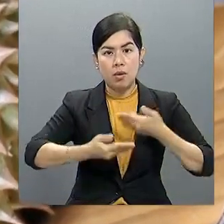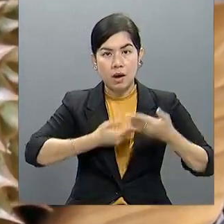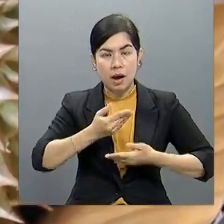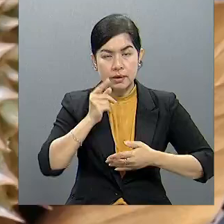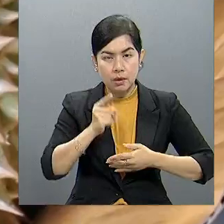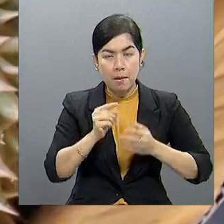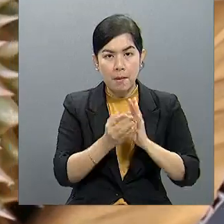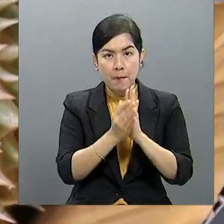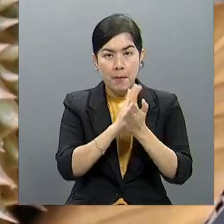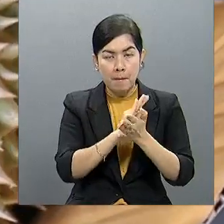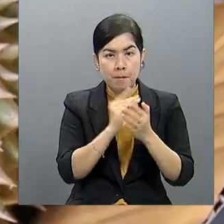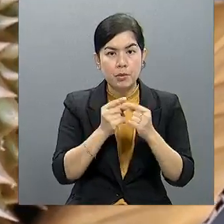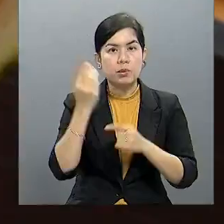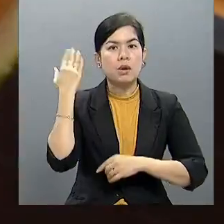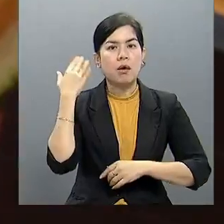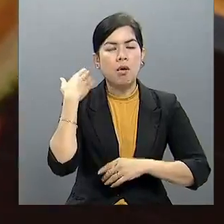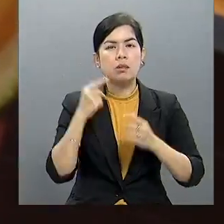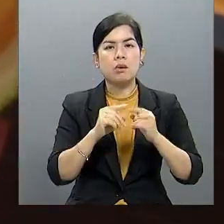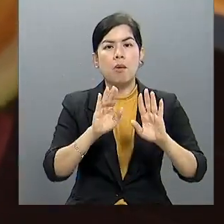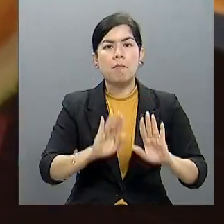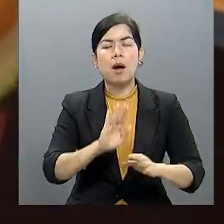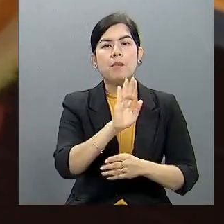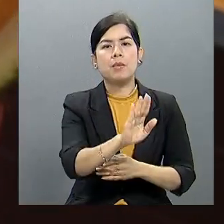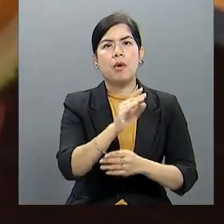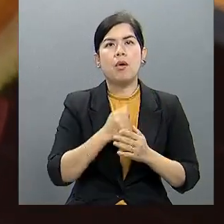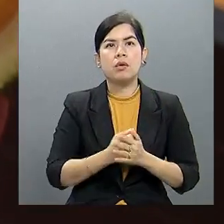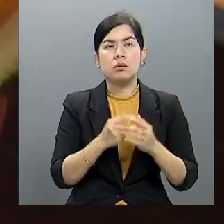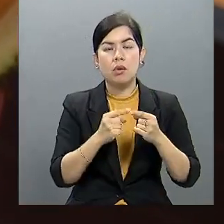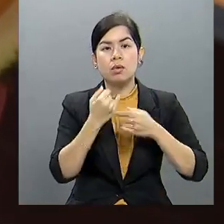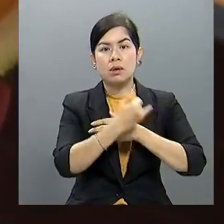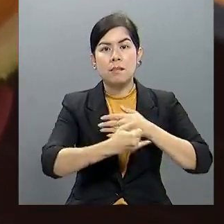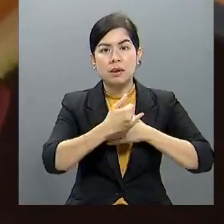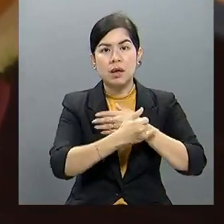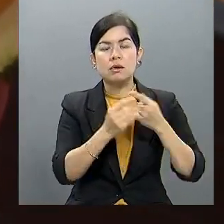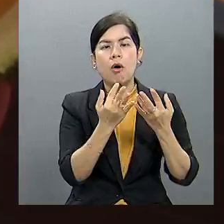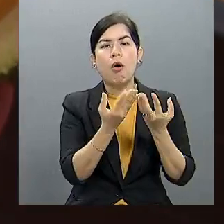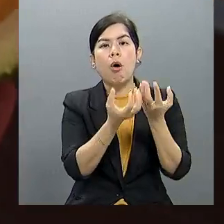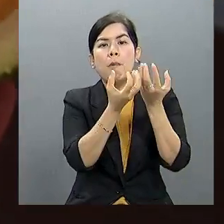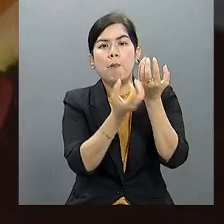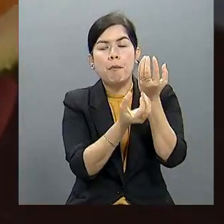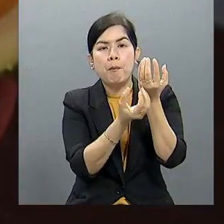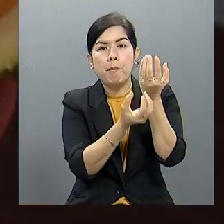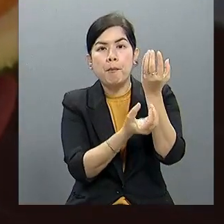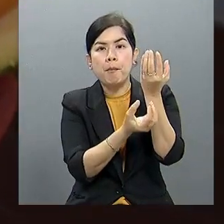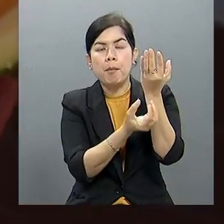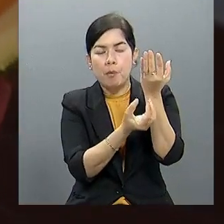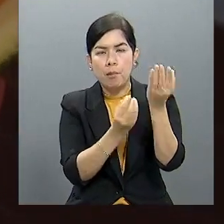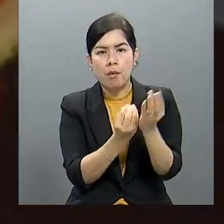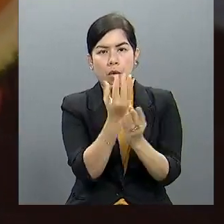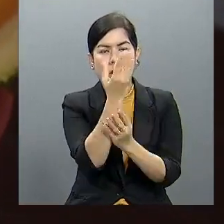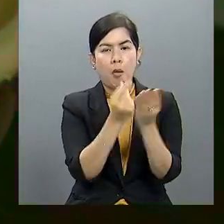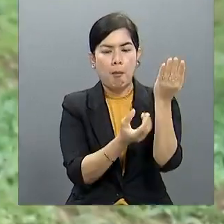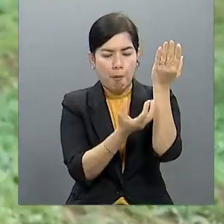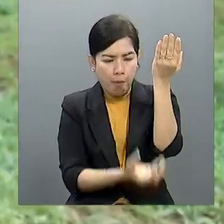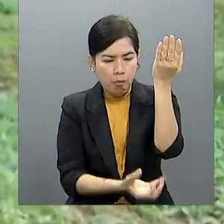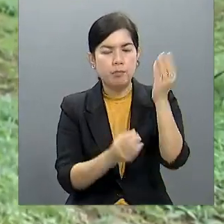ะเม่อน theprotกคาจะเป็ต่ชาส่นไคืร้อยใหร่งไครับแลวมจะเล่เลกก็ขายได้แต่พอเป็คนไยปุบจะต้องดูว่ามันขนาดใกำล